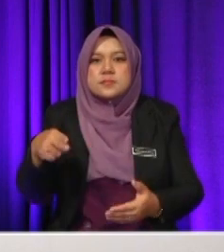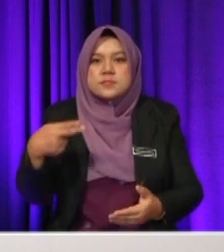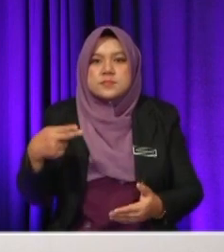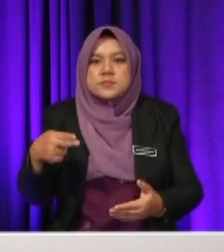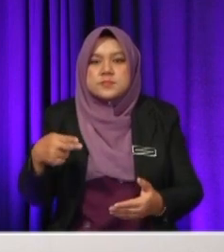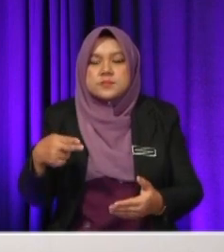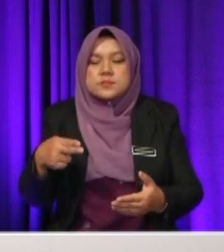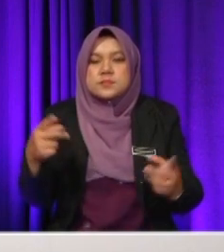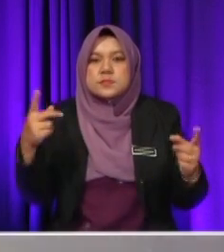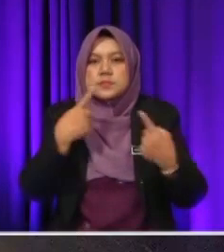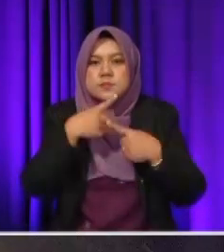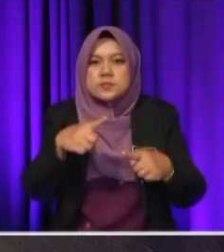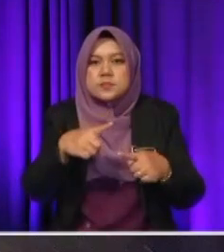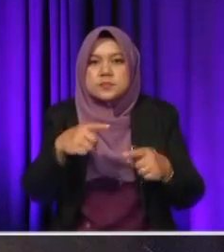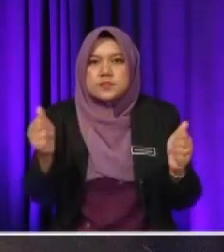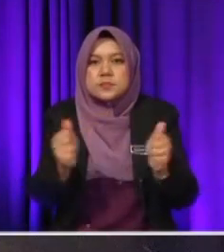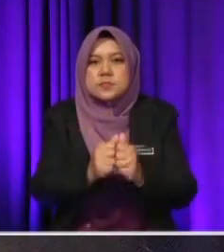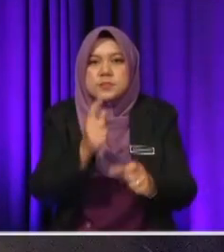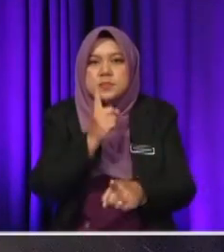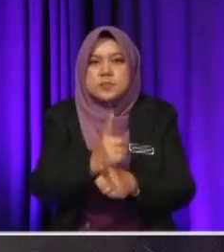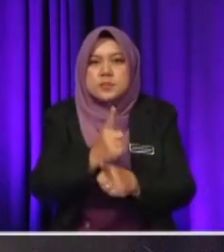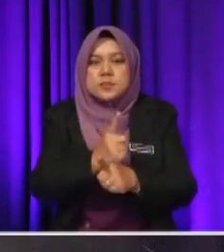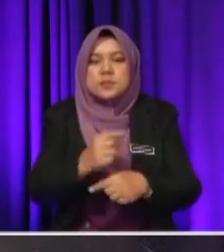dengan tepat tapi kita pergi